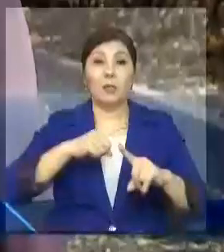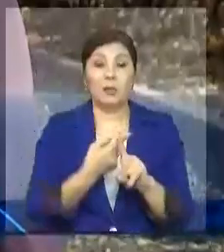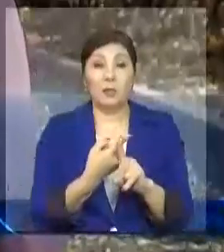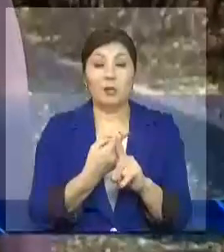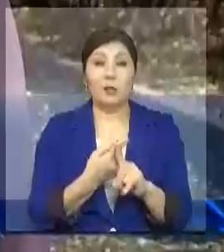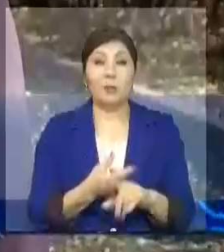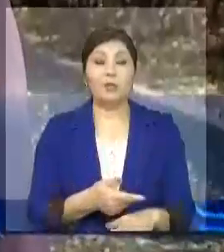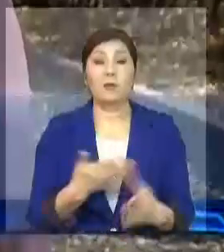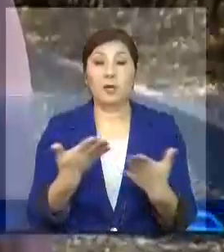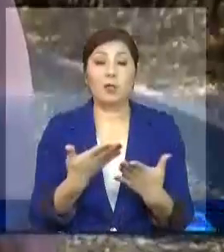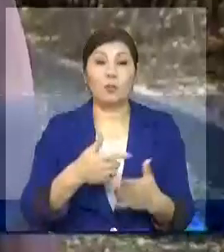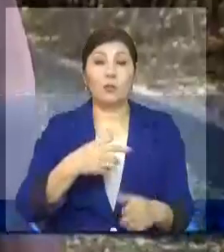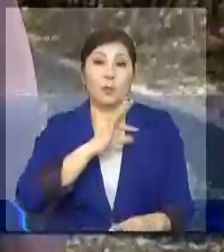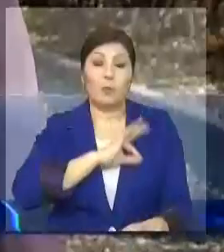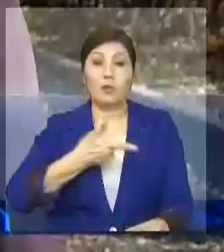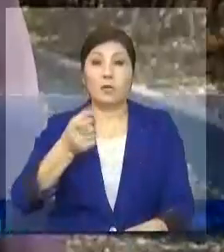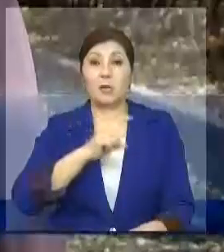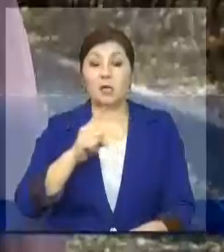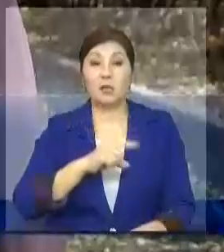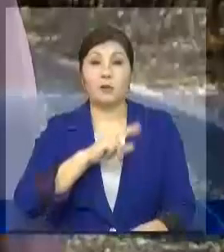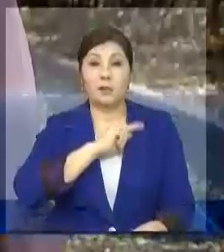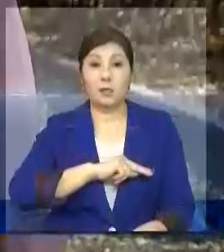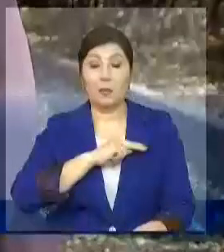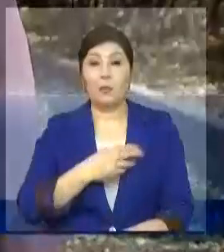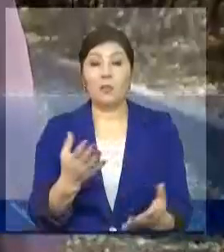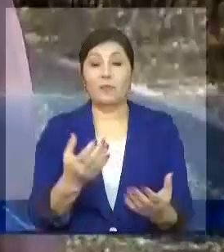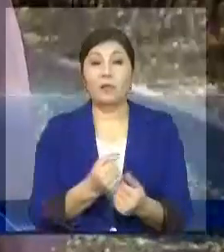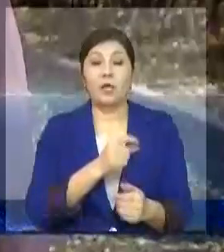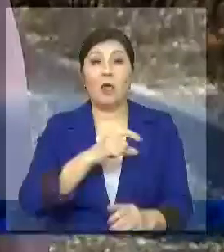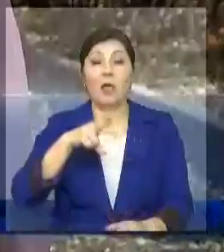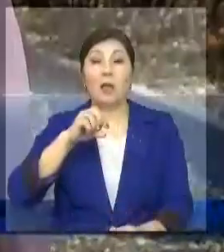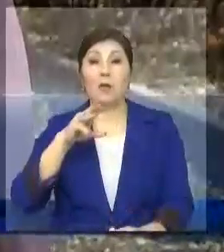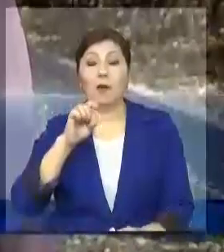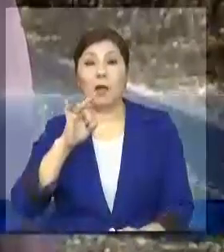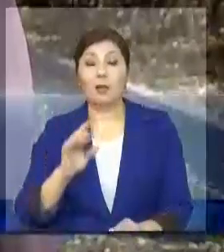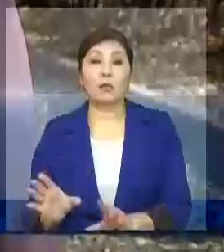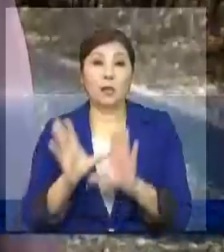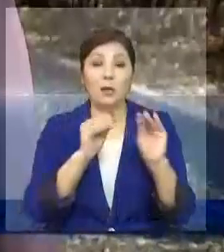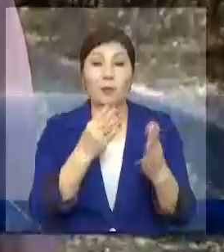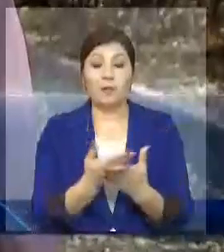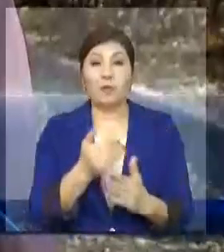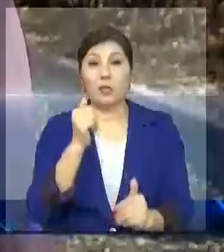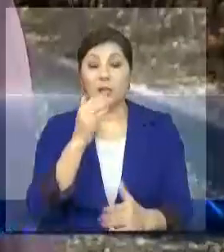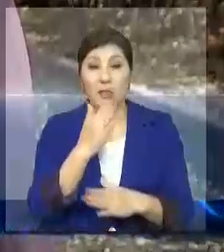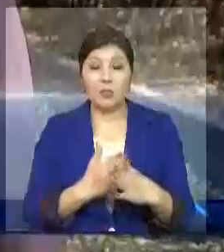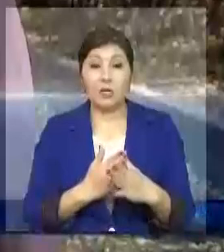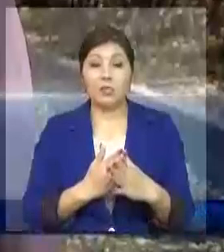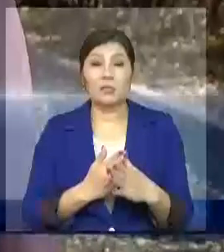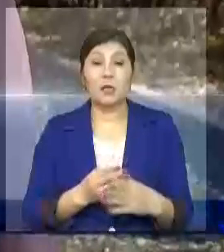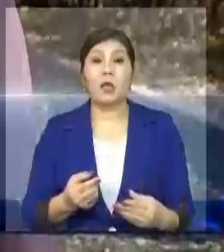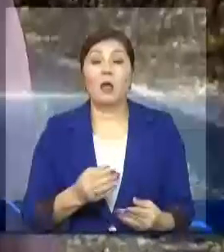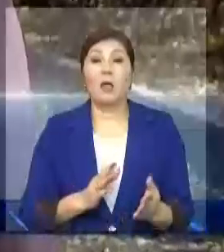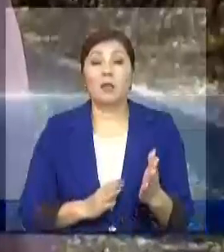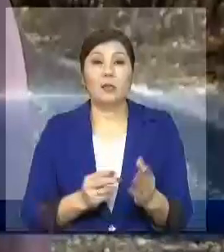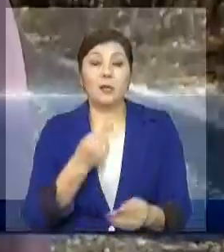дизельном топливе. В целом ведется непрерывная работа по приемке зерна на элеваторах области. Важно подчеркнуть, что часть полученной сельхозпродукции отправляется